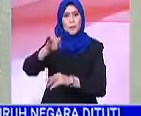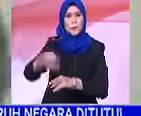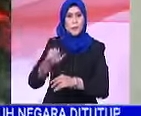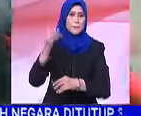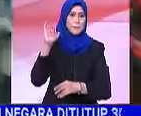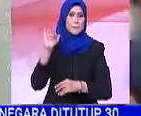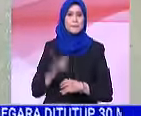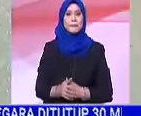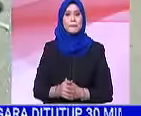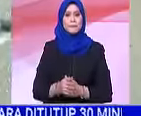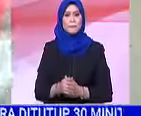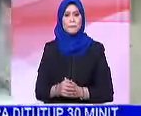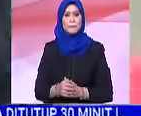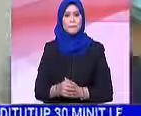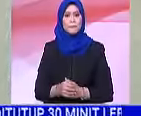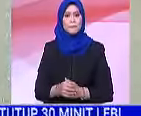Jaya semalam.